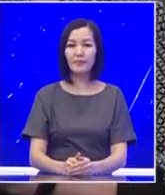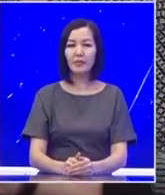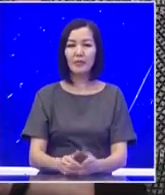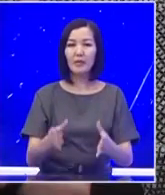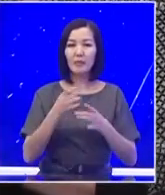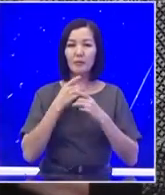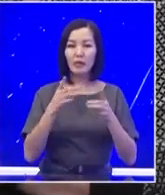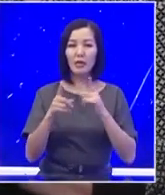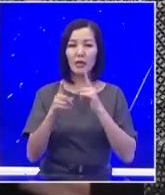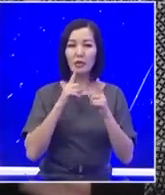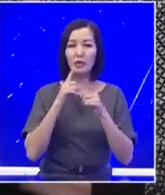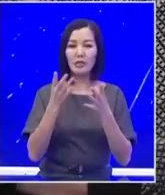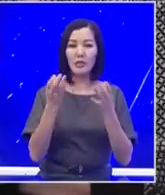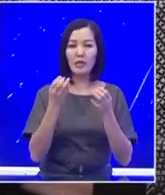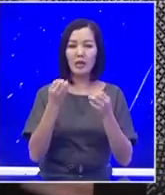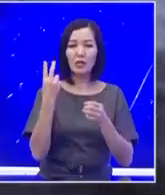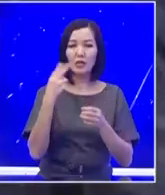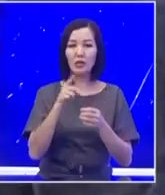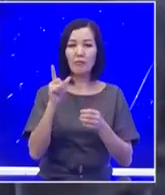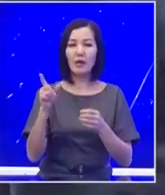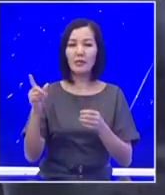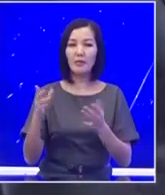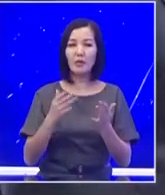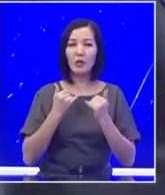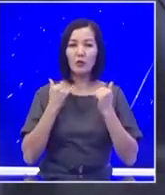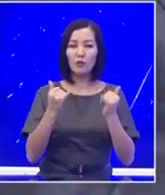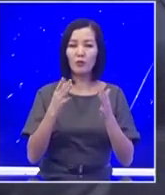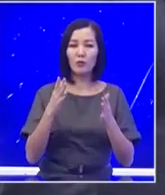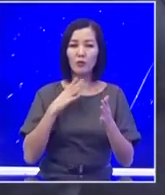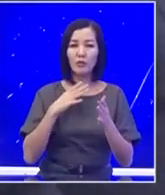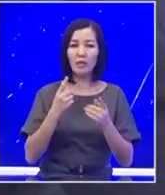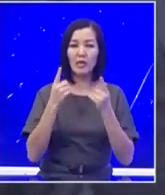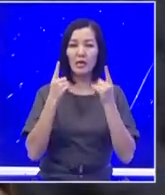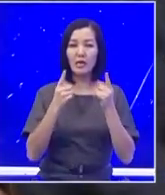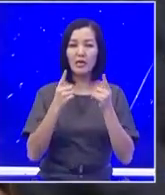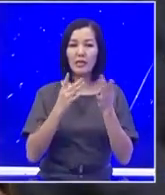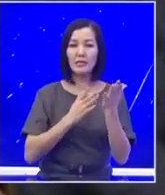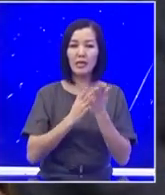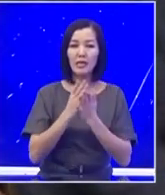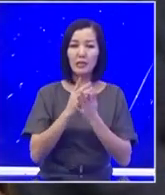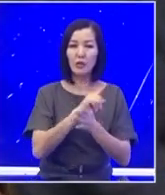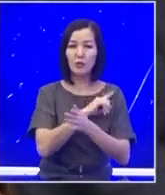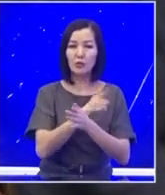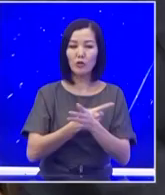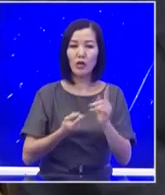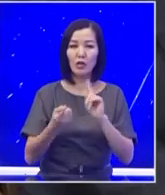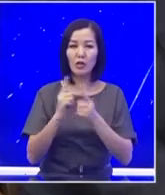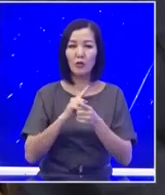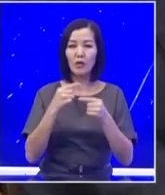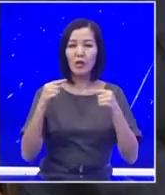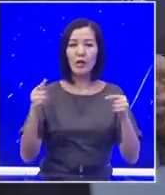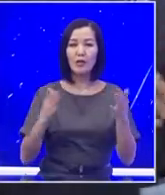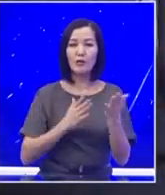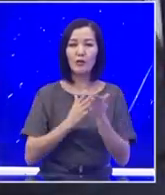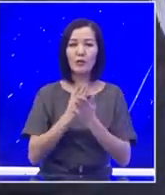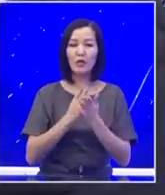Мерекелік жиында тағы 20 азаматқа құрмет көрсетілді. Нұр Отанның елдегі ең ірі саяси күшке айналуына үлес қосып жүрген түрлі сала